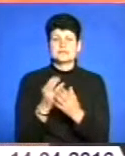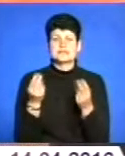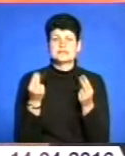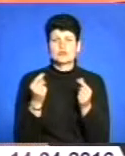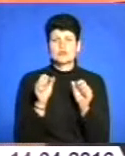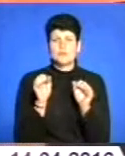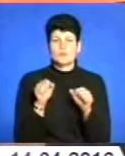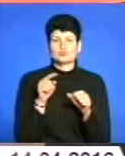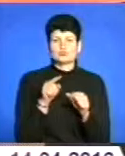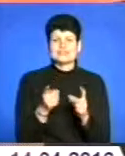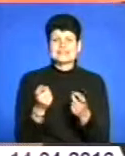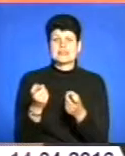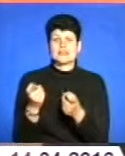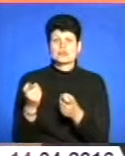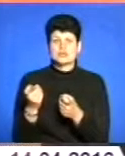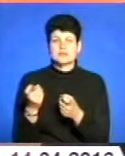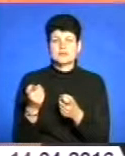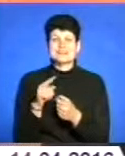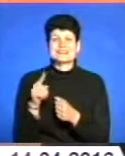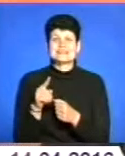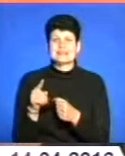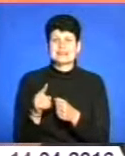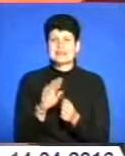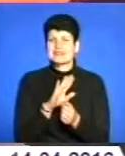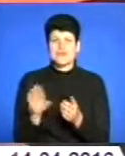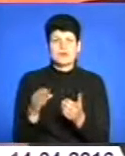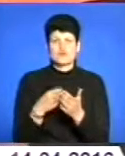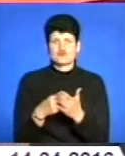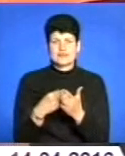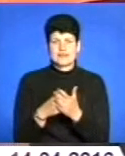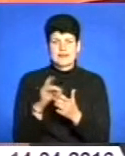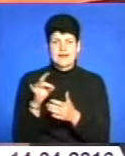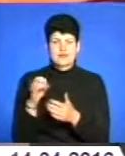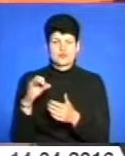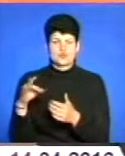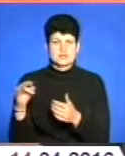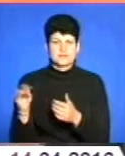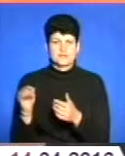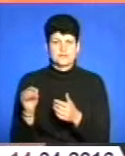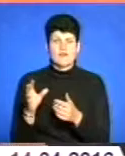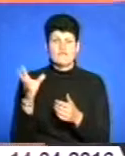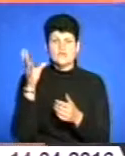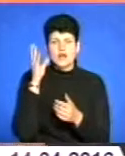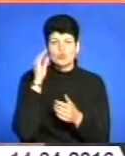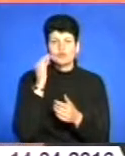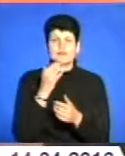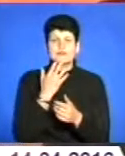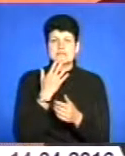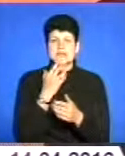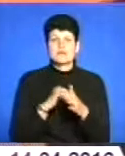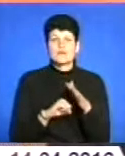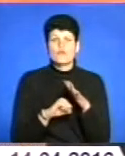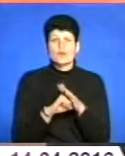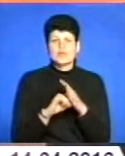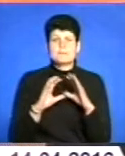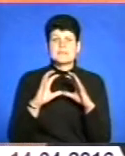котрі можуть бути залучені з небюджетних ресурсів, за рахунок іноземних фондів і